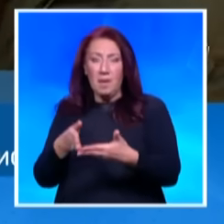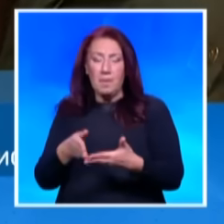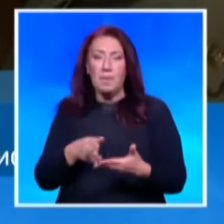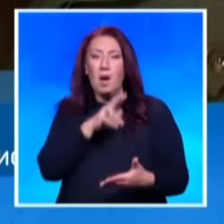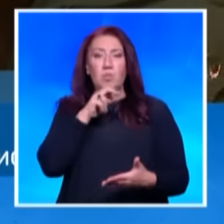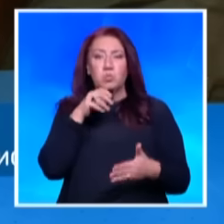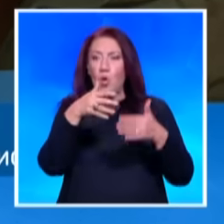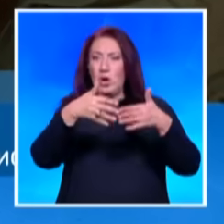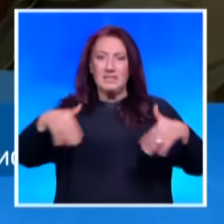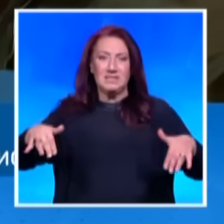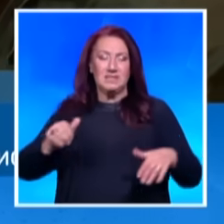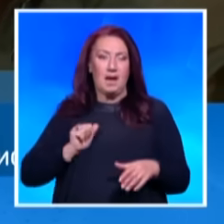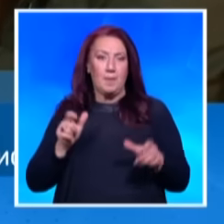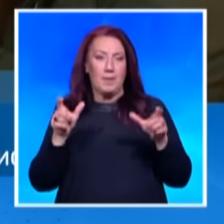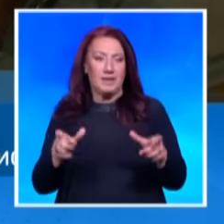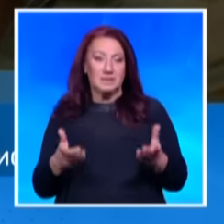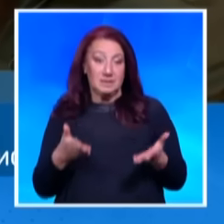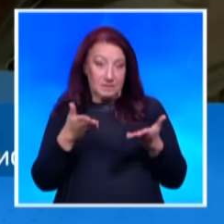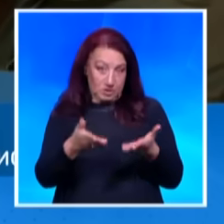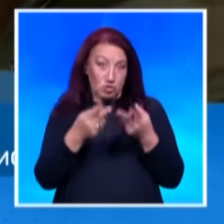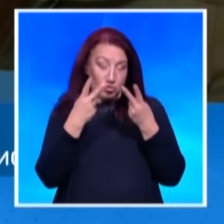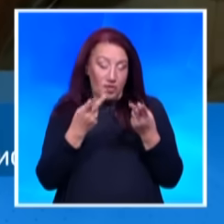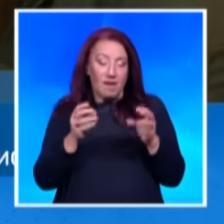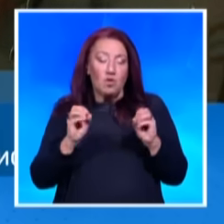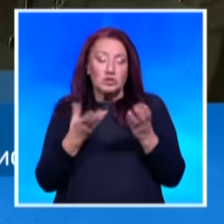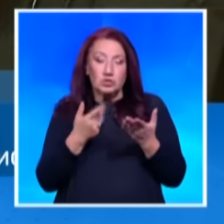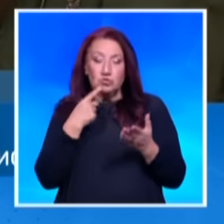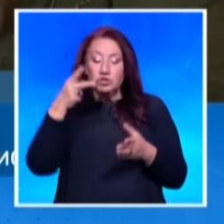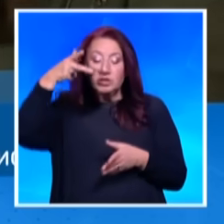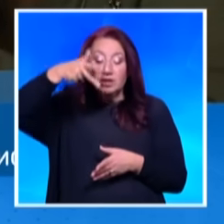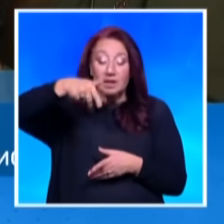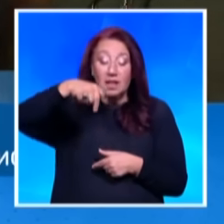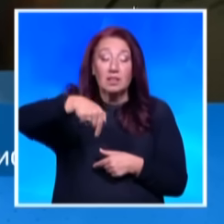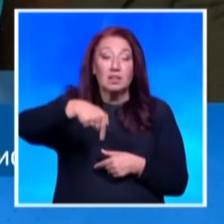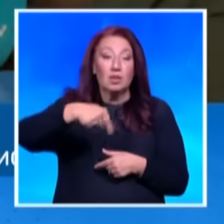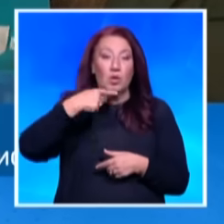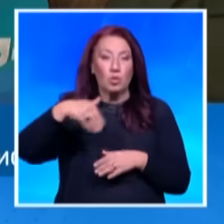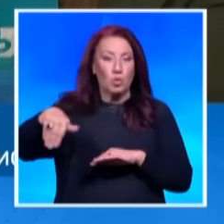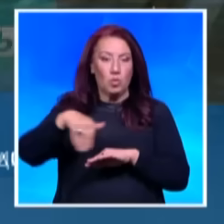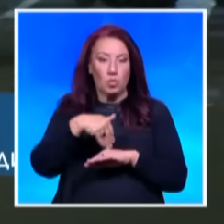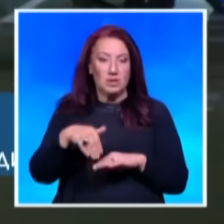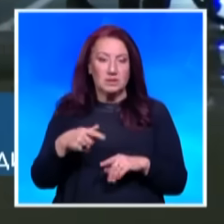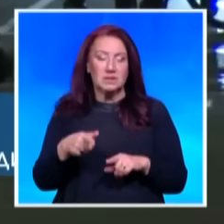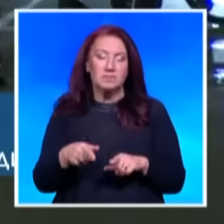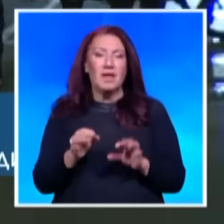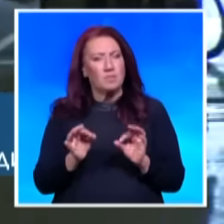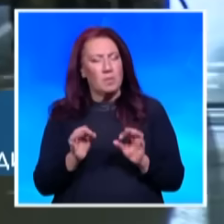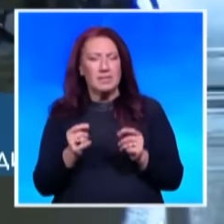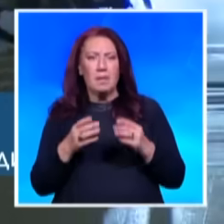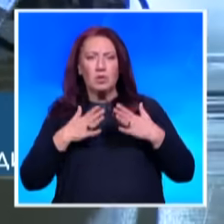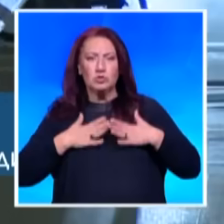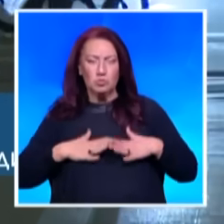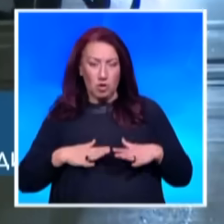събитията под нас, долу на улицата. В момента тук ситуацията е спокойна, но не такава тя беше